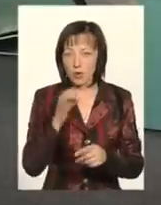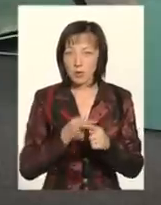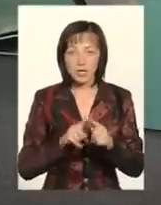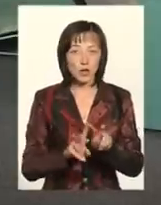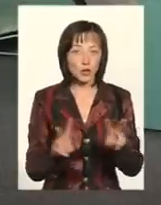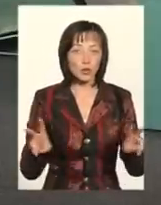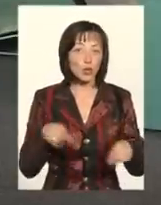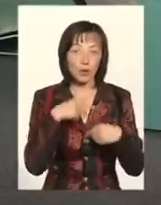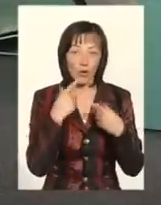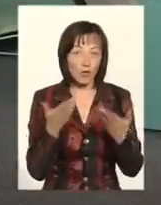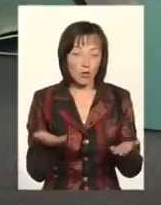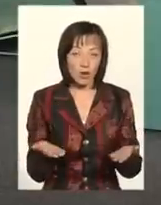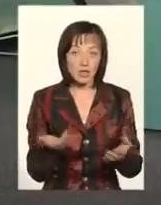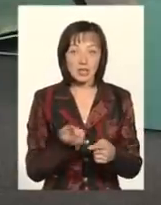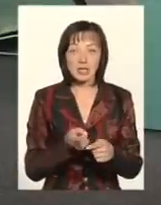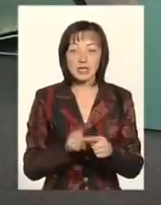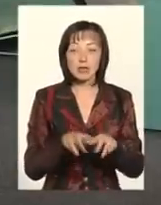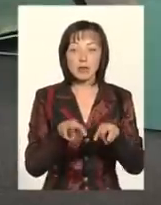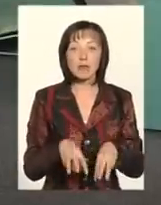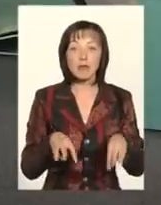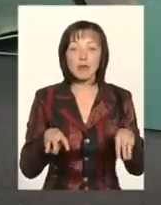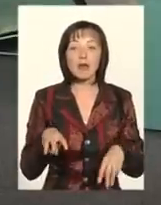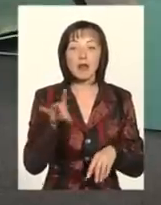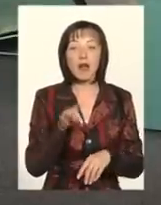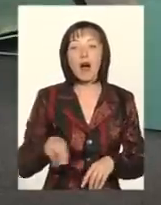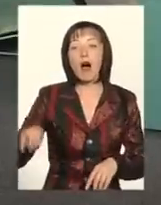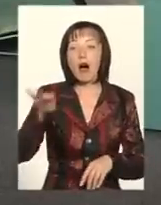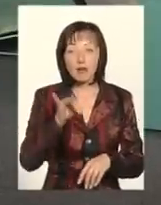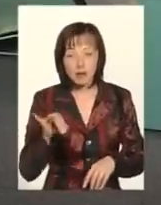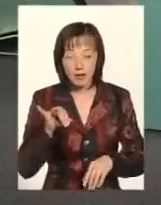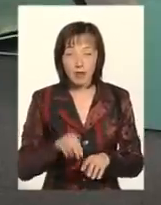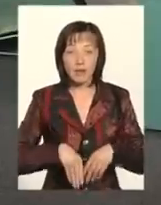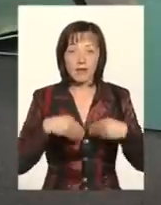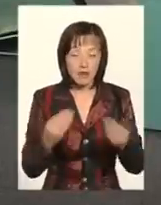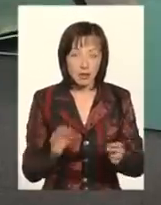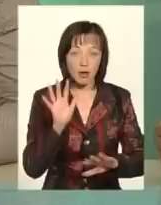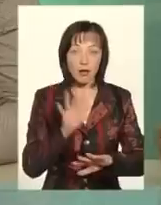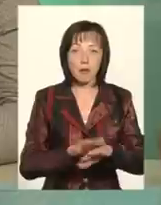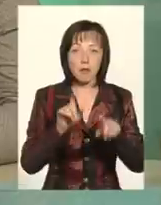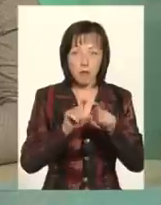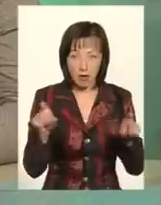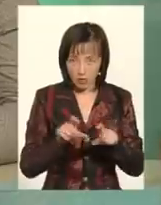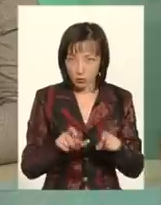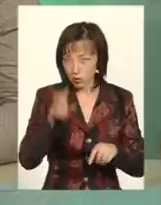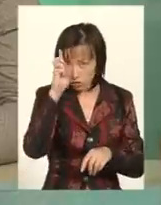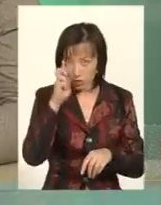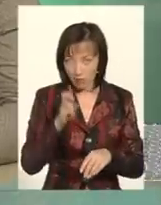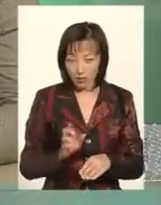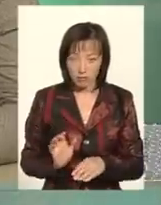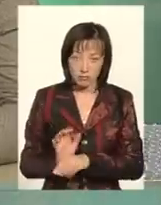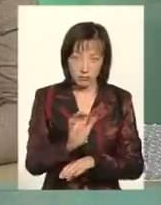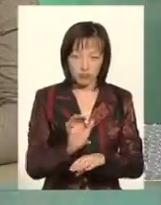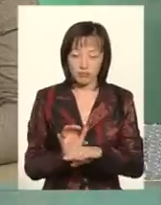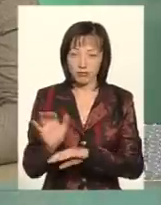каже ці мільярди віддані банкам держава НБУ